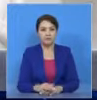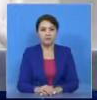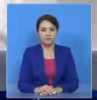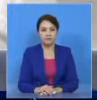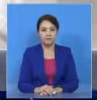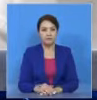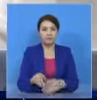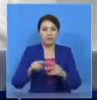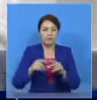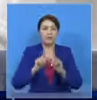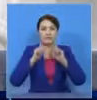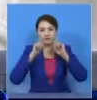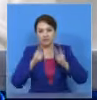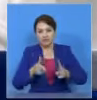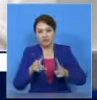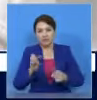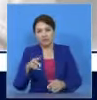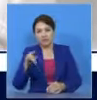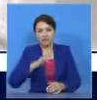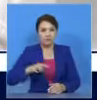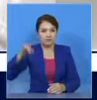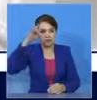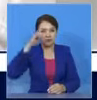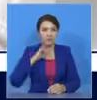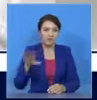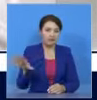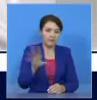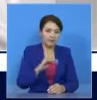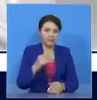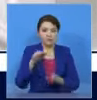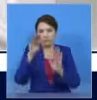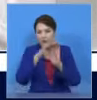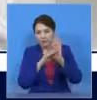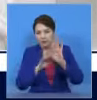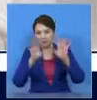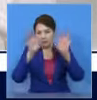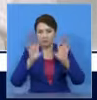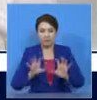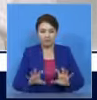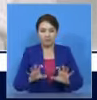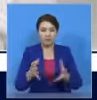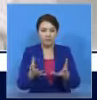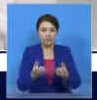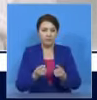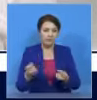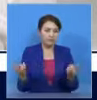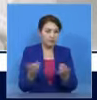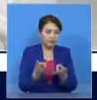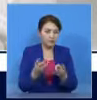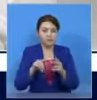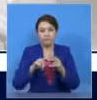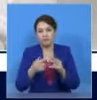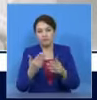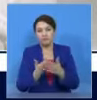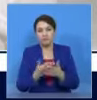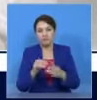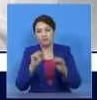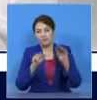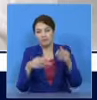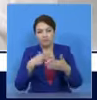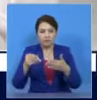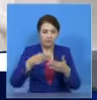все оборудование согласно реестра несколько эластан все по всем требуемым ветеринарным взяли все необходимые предметы оборудуют и